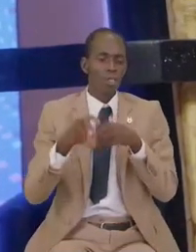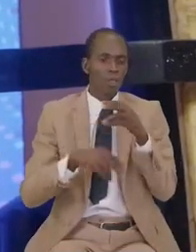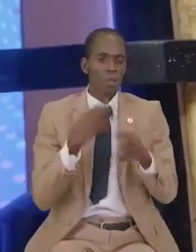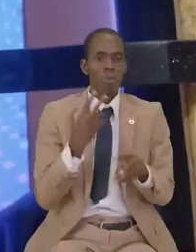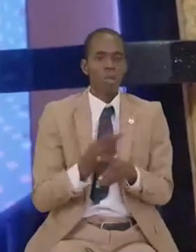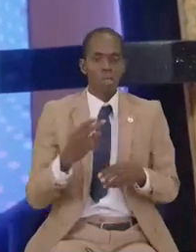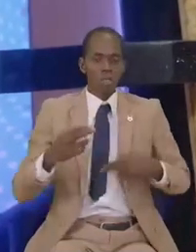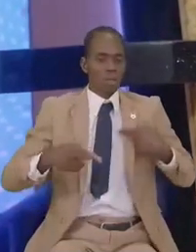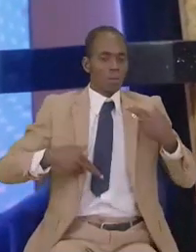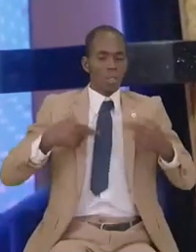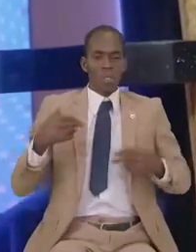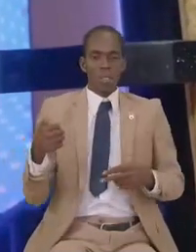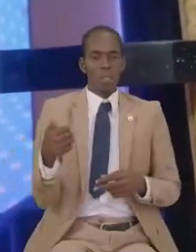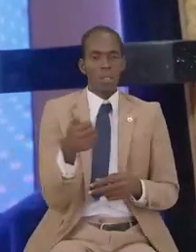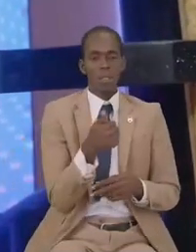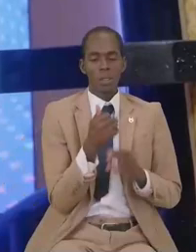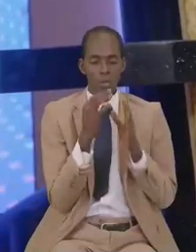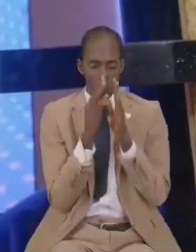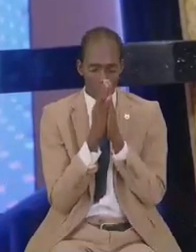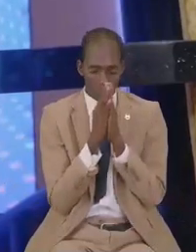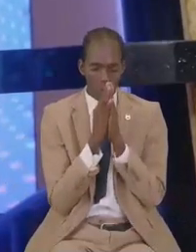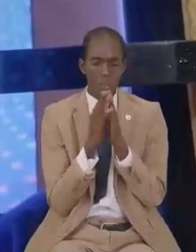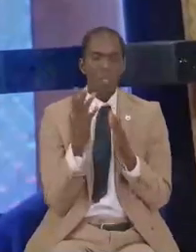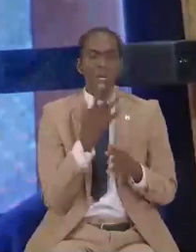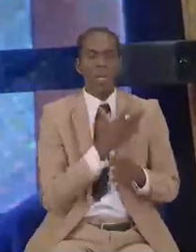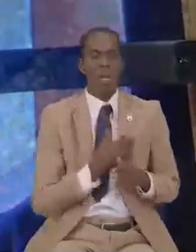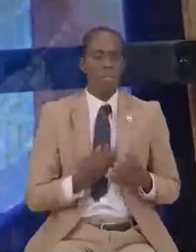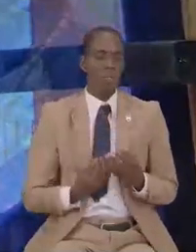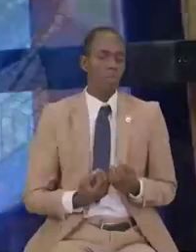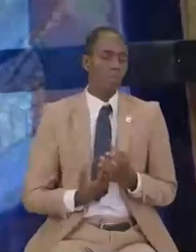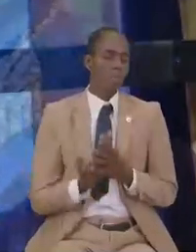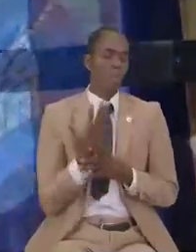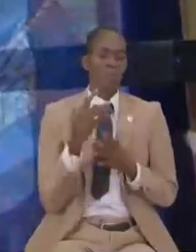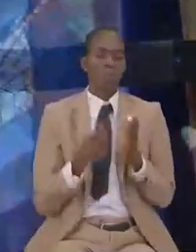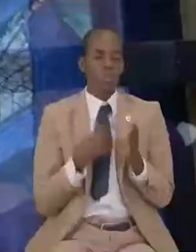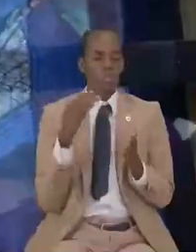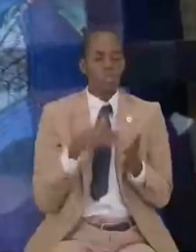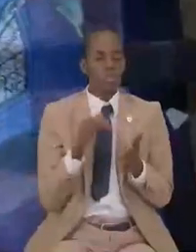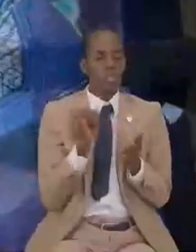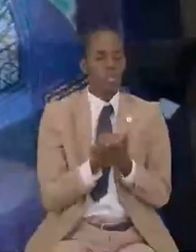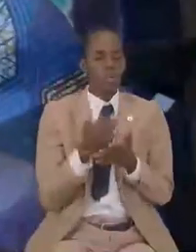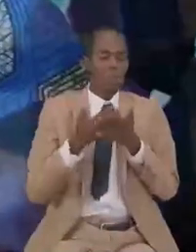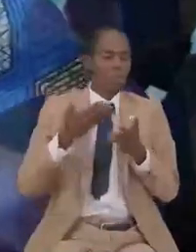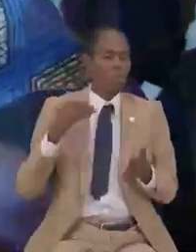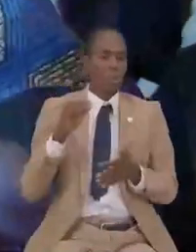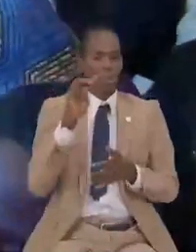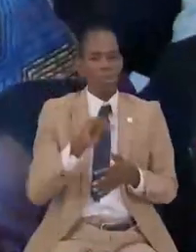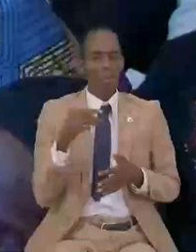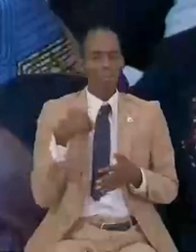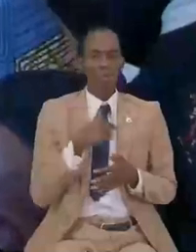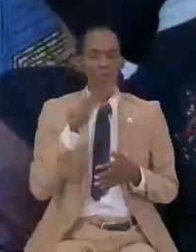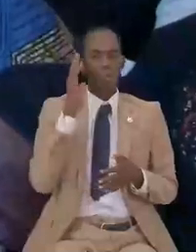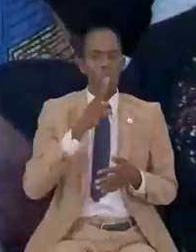nous prions et nous nous rajeunissons afin que le lundi, déjà, on est frais,